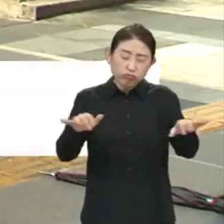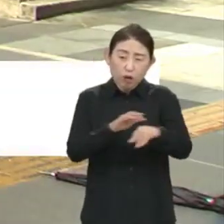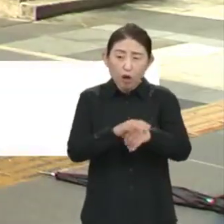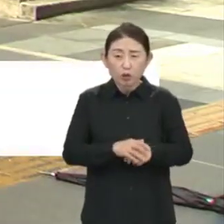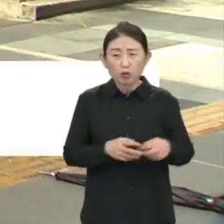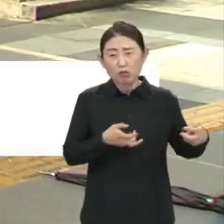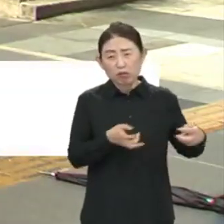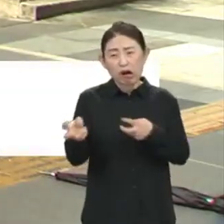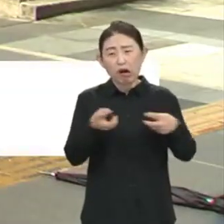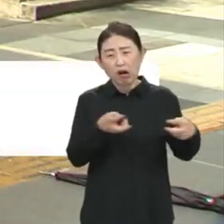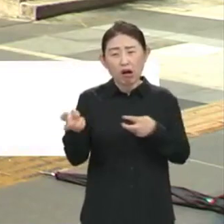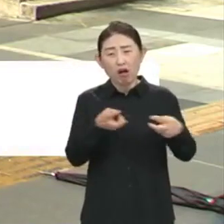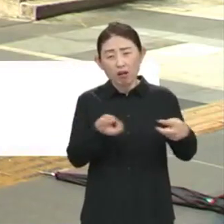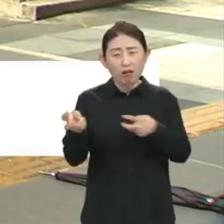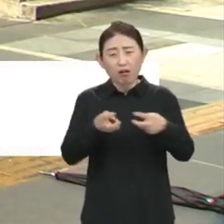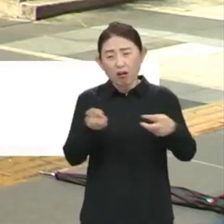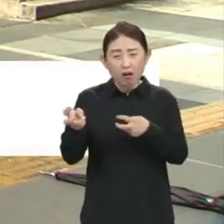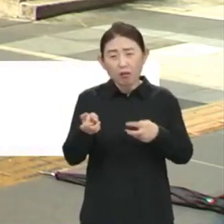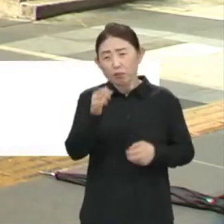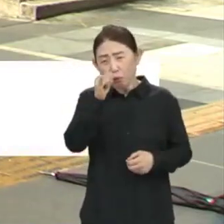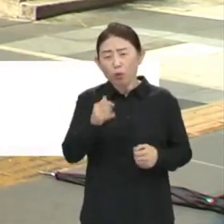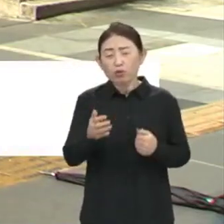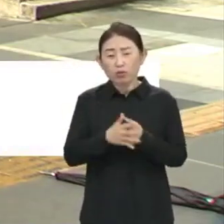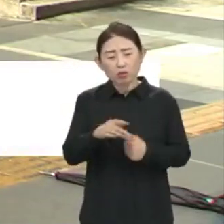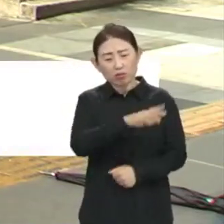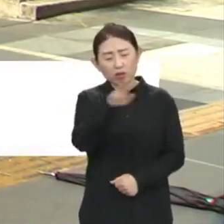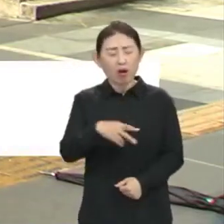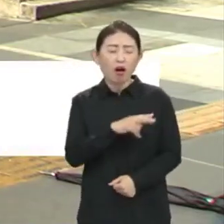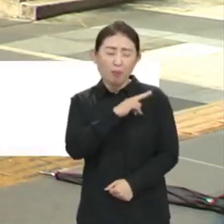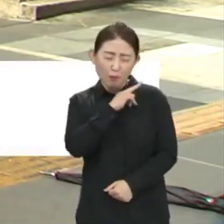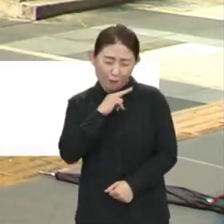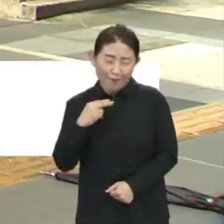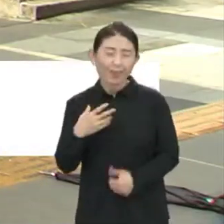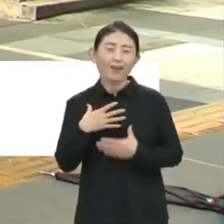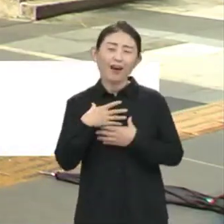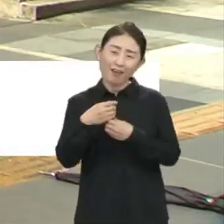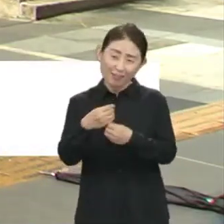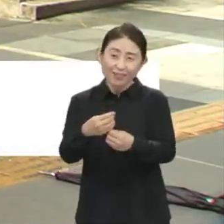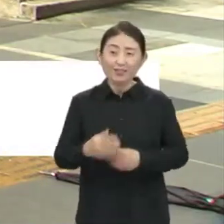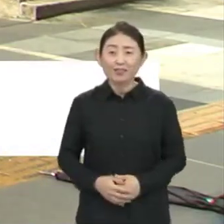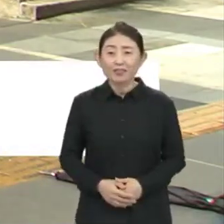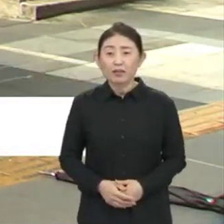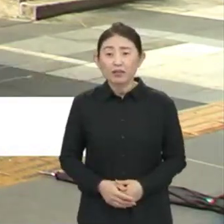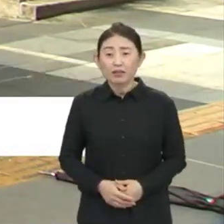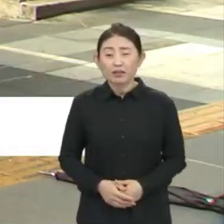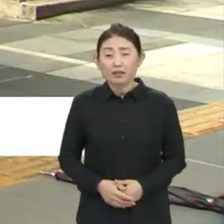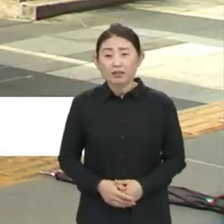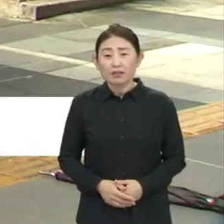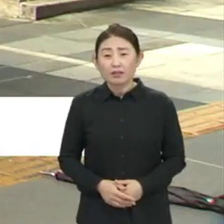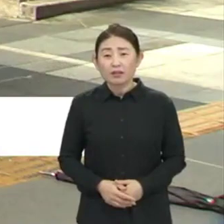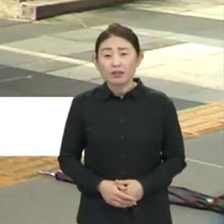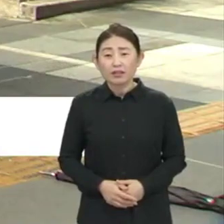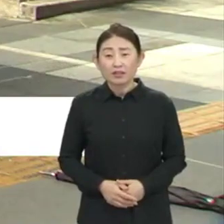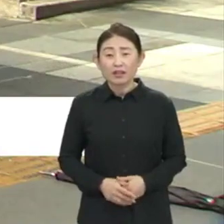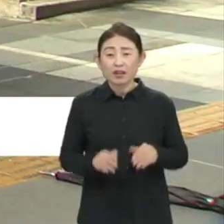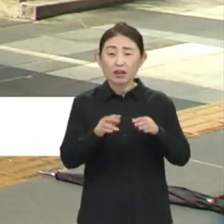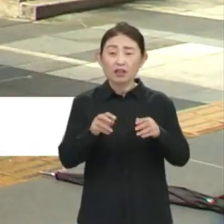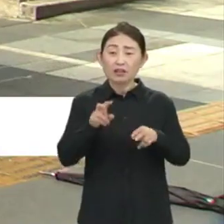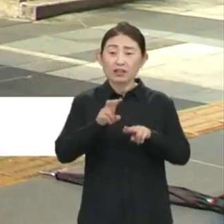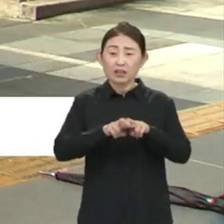계속 폭발적으로 증가하고 있기 때문에 보다 편리하고 안전하게 대중교통을 이용하기 위해서 스마트